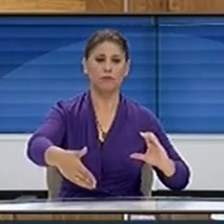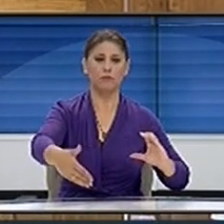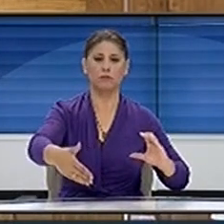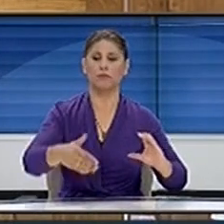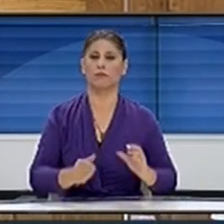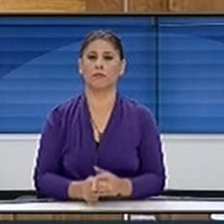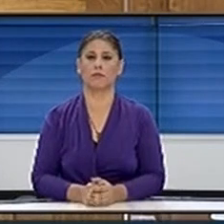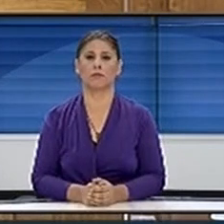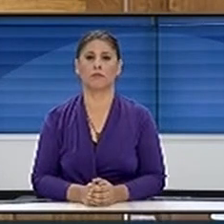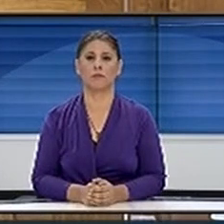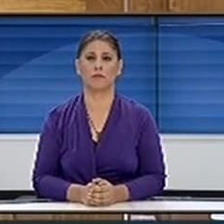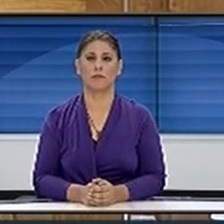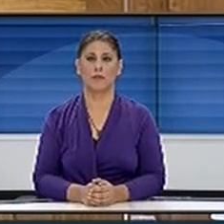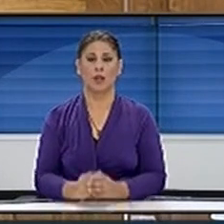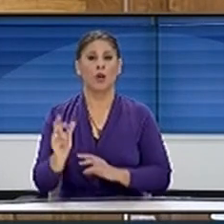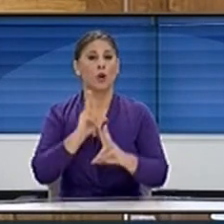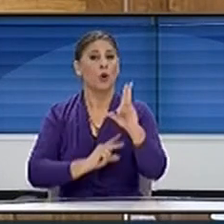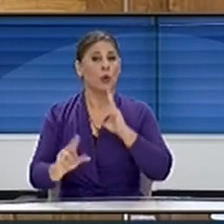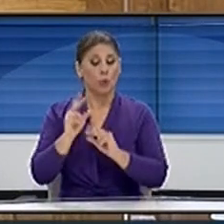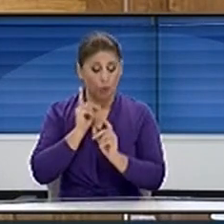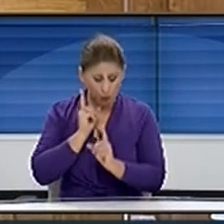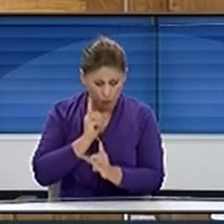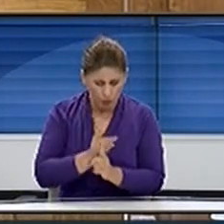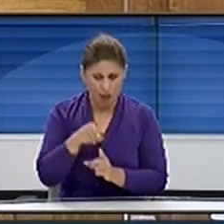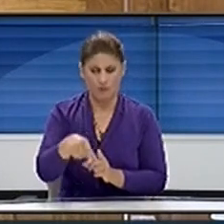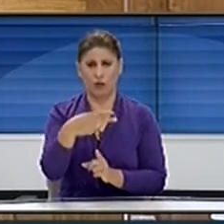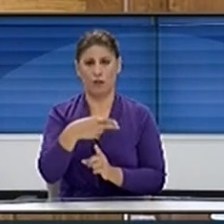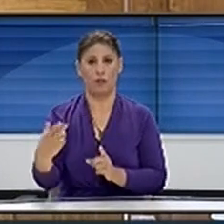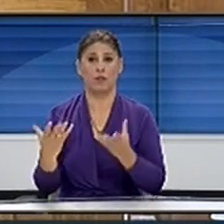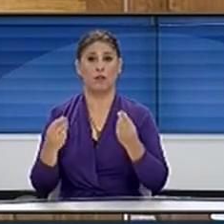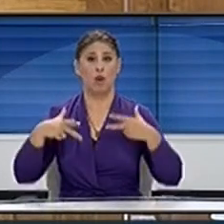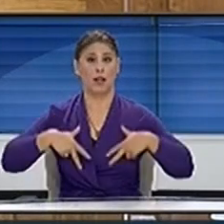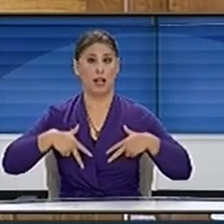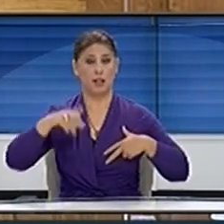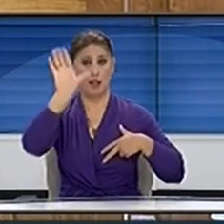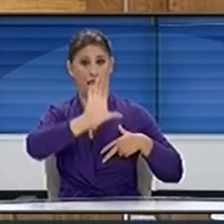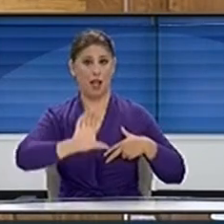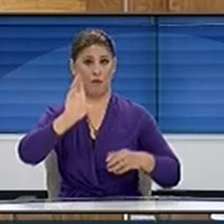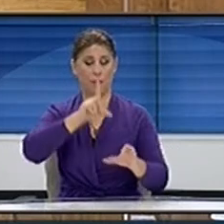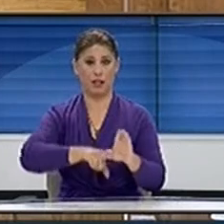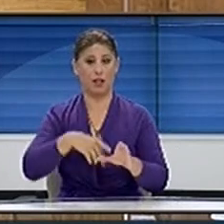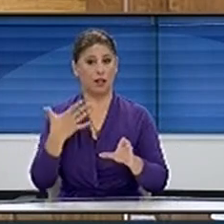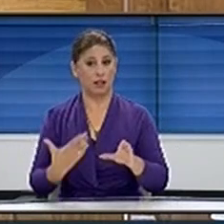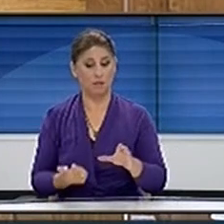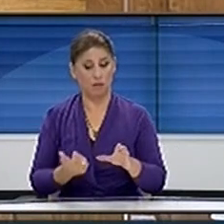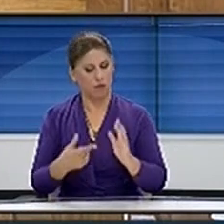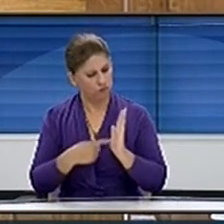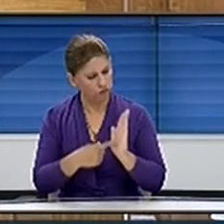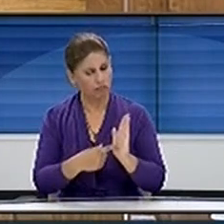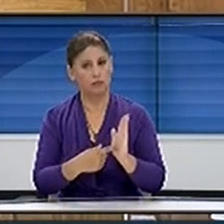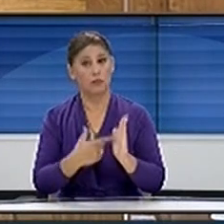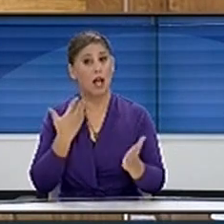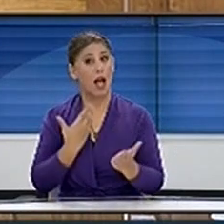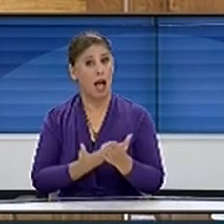θα συνεδριάσει αποκλειστικά για το ζήτημα αυτό. Σε πολλές χώρες Ευρωπαϊκής Ένωσης υπάρχουν ενδείξεις